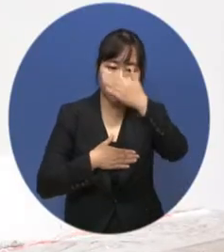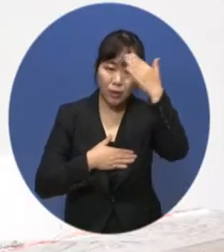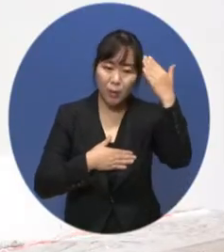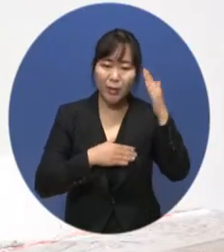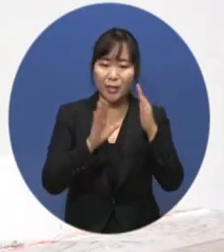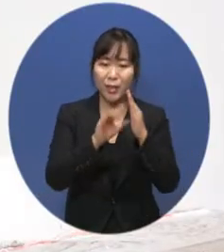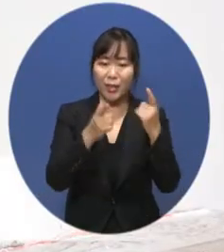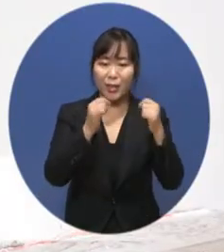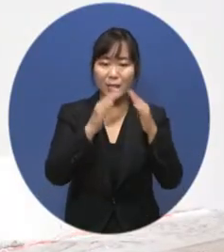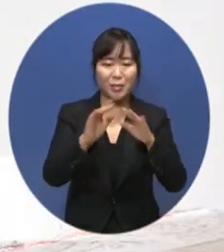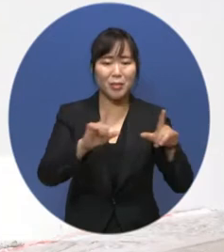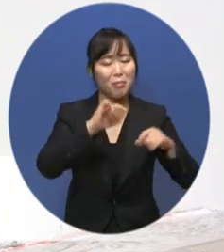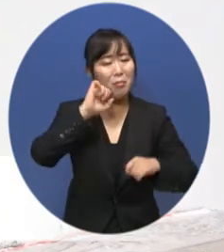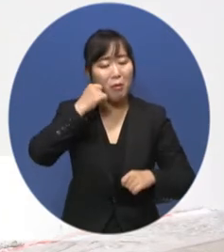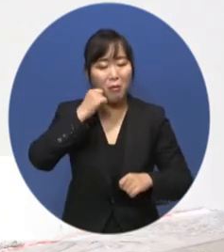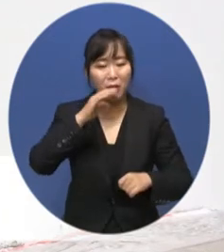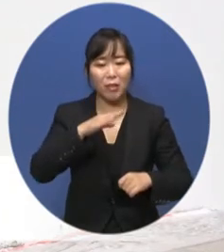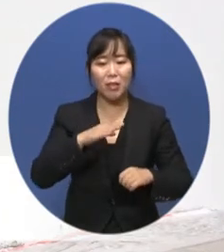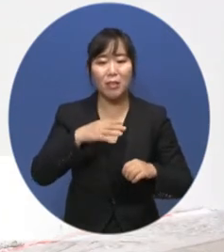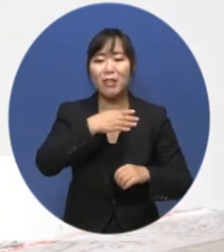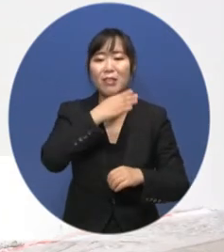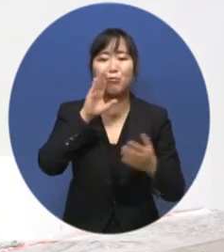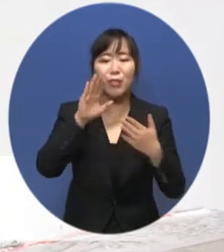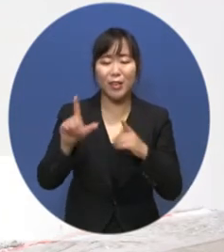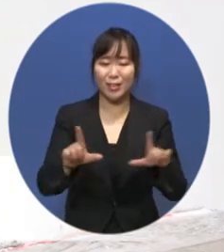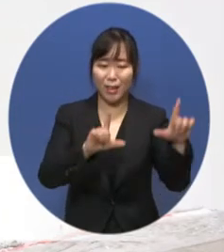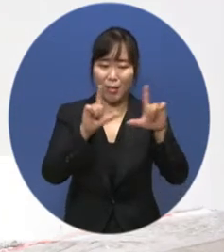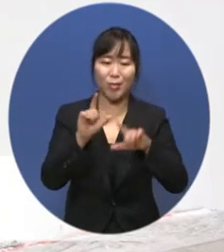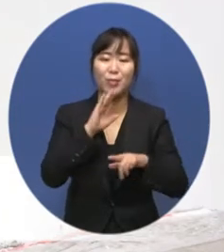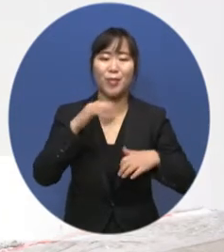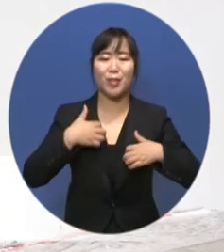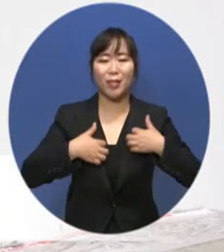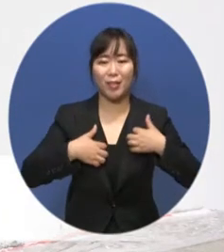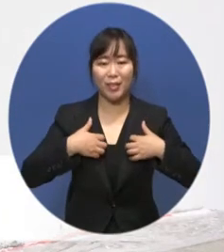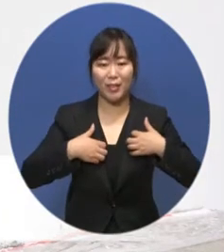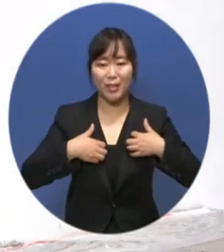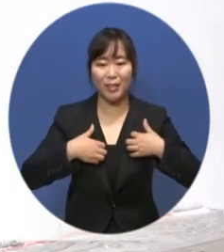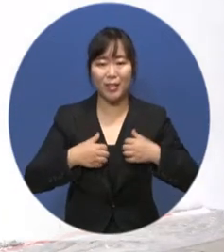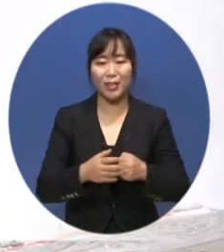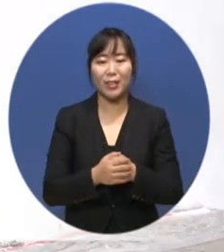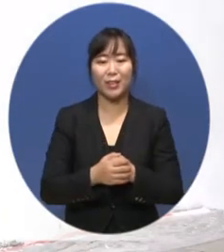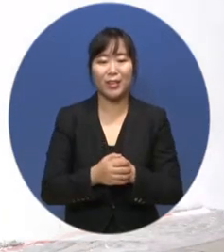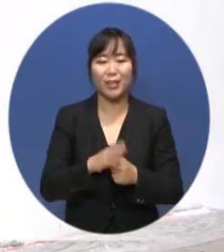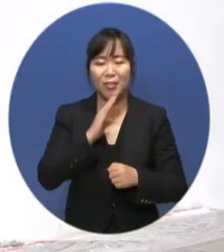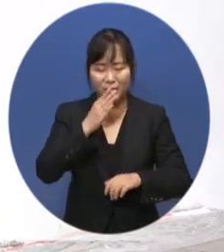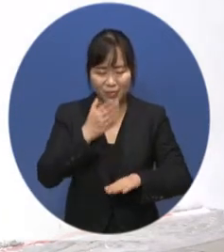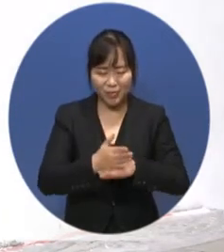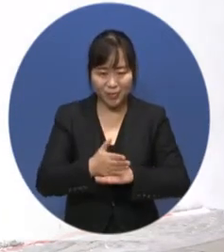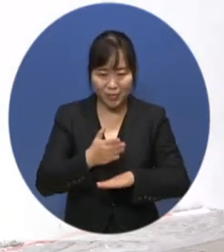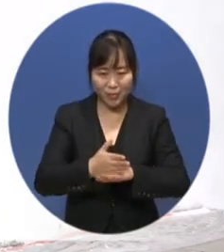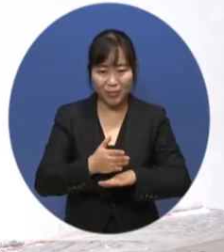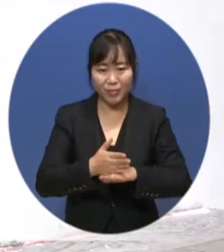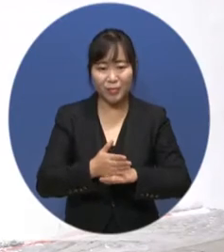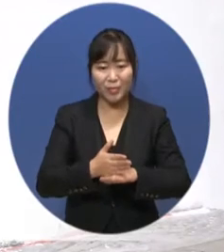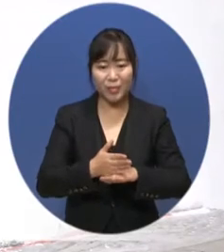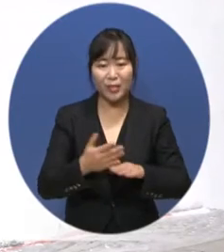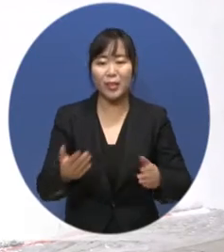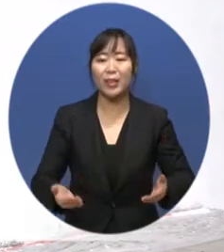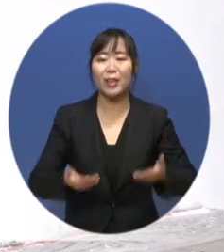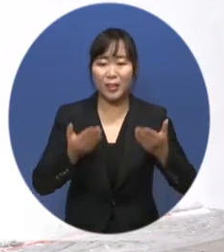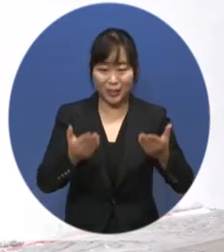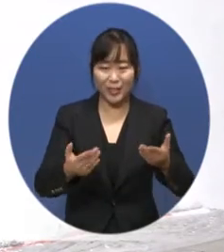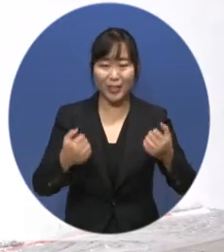집에서 못 살았는데 늙어서 이렇게 살게 돼서 너무 기뻐갖고요. 저는 너무 감사합니다.